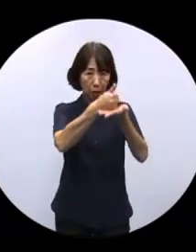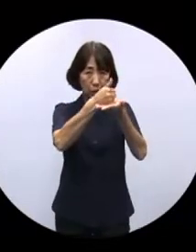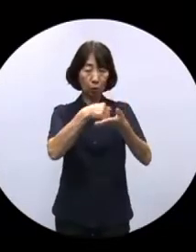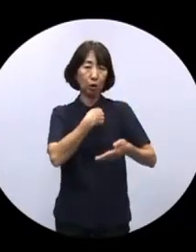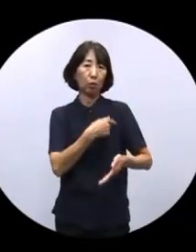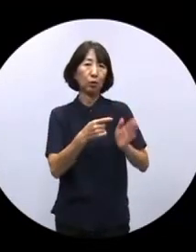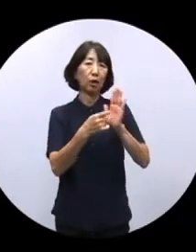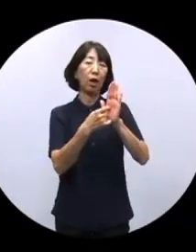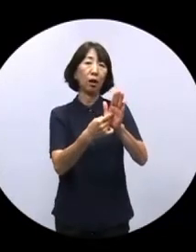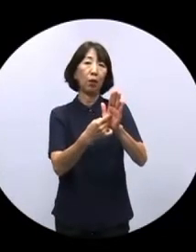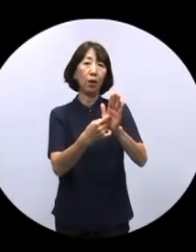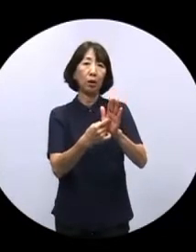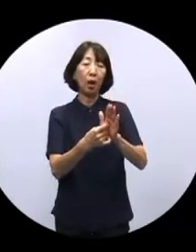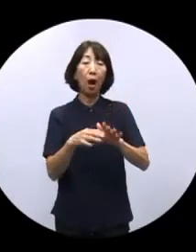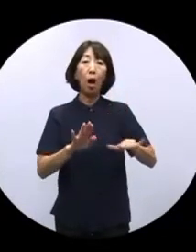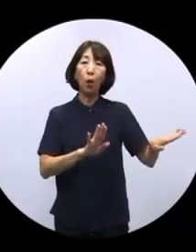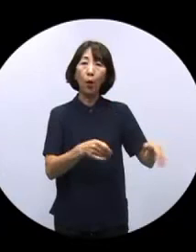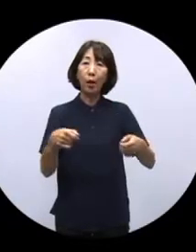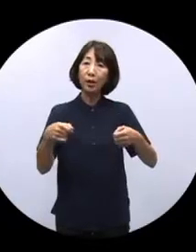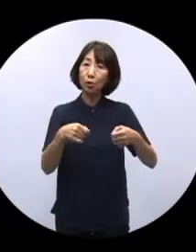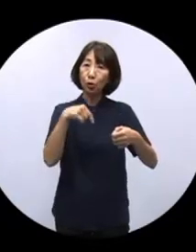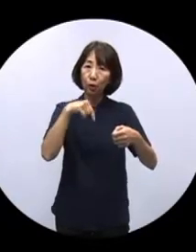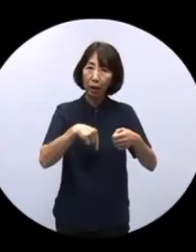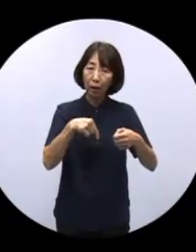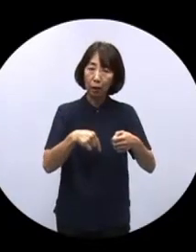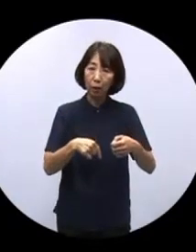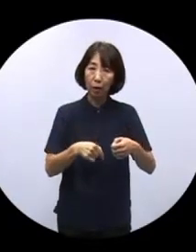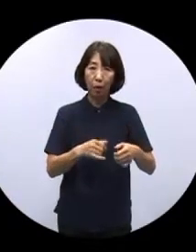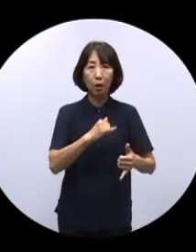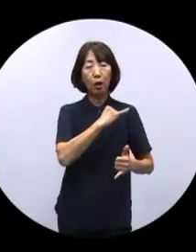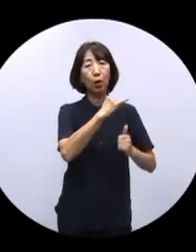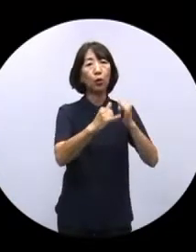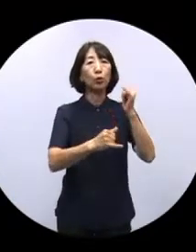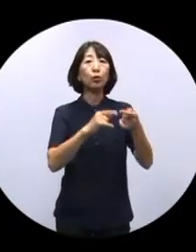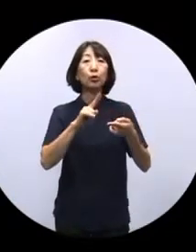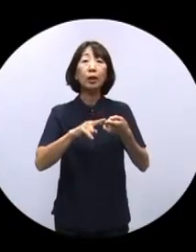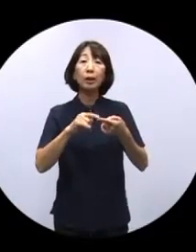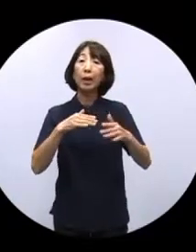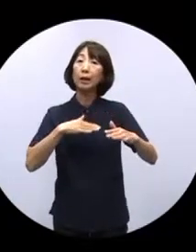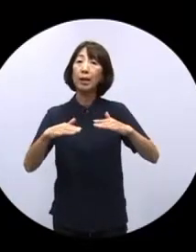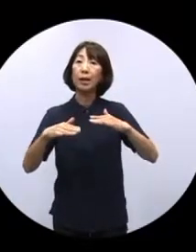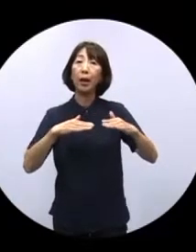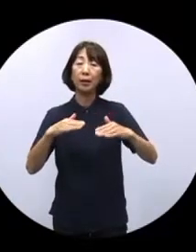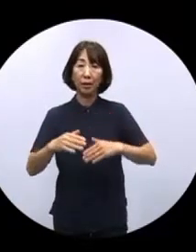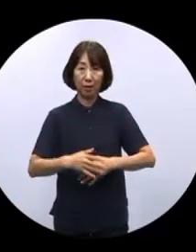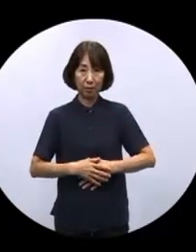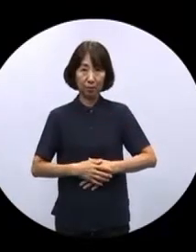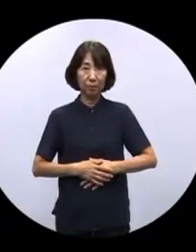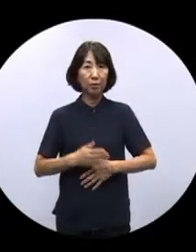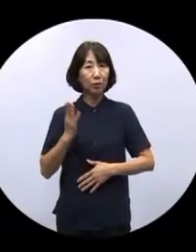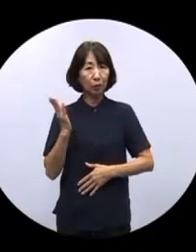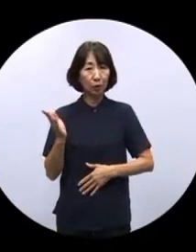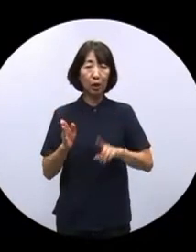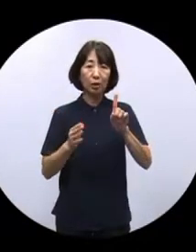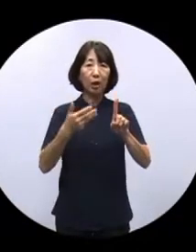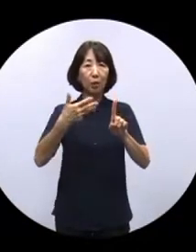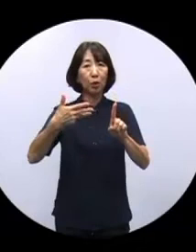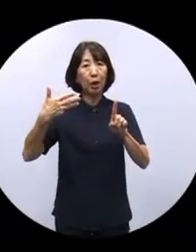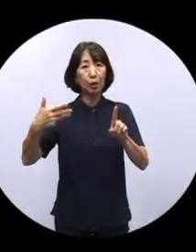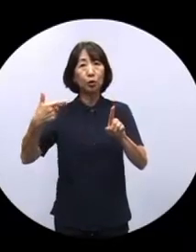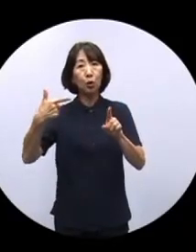れたハワイアンキルトの中ではオーソドックスなデザインです。こちらは